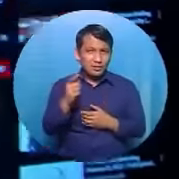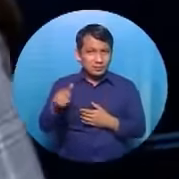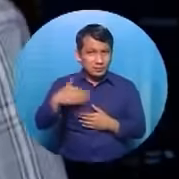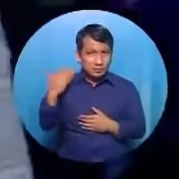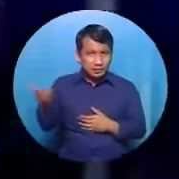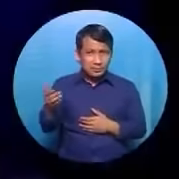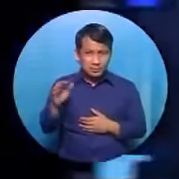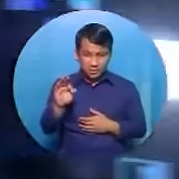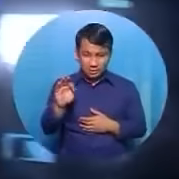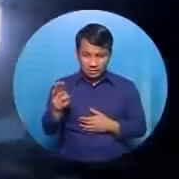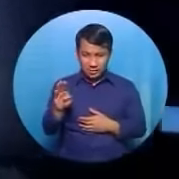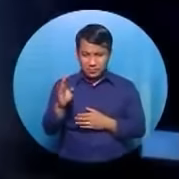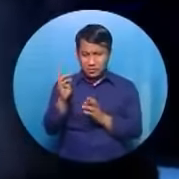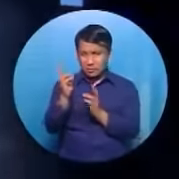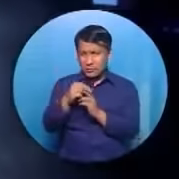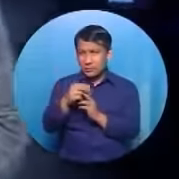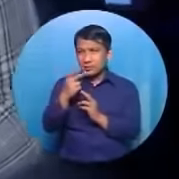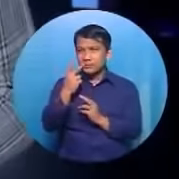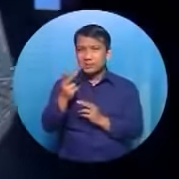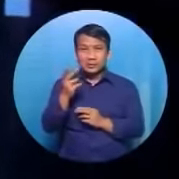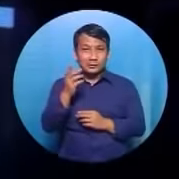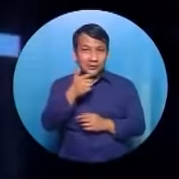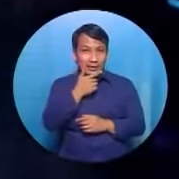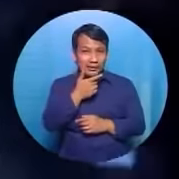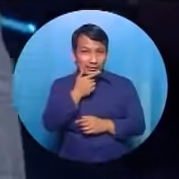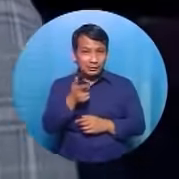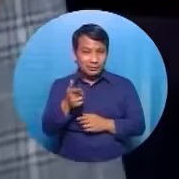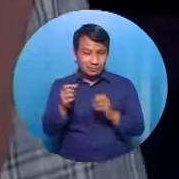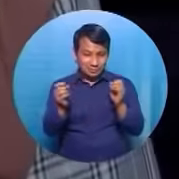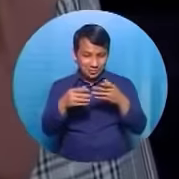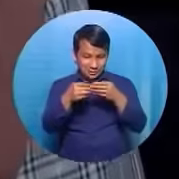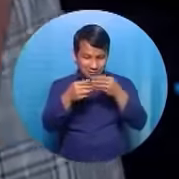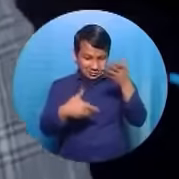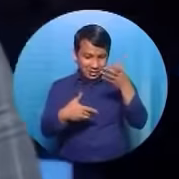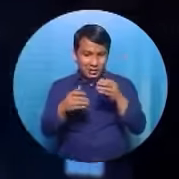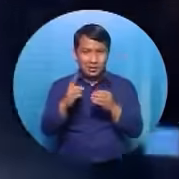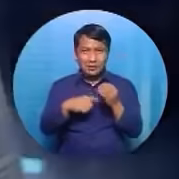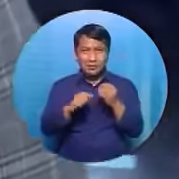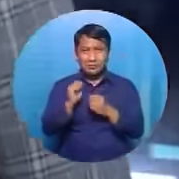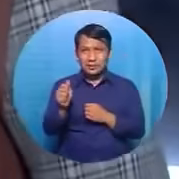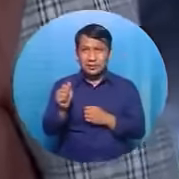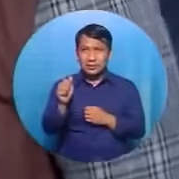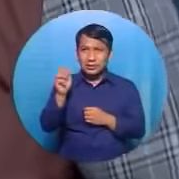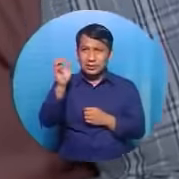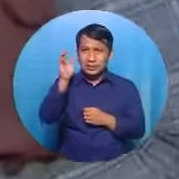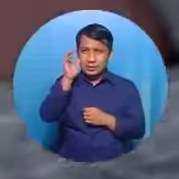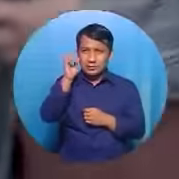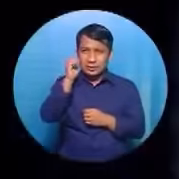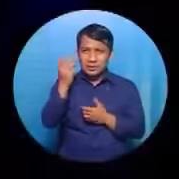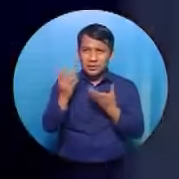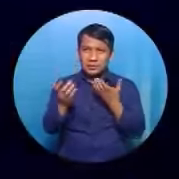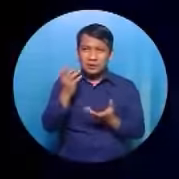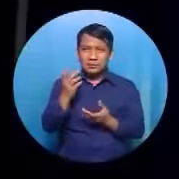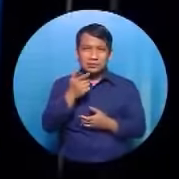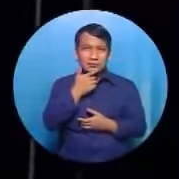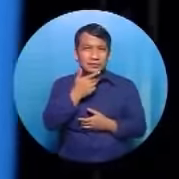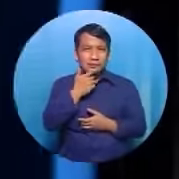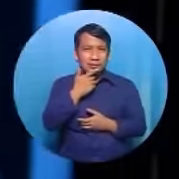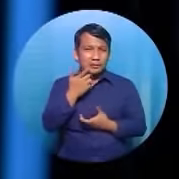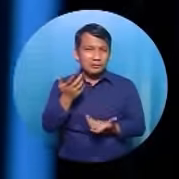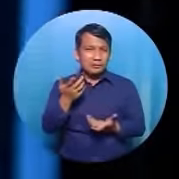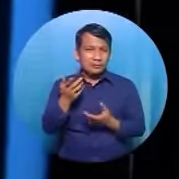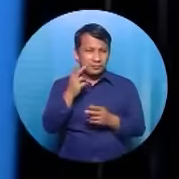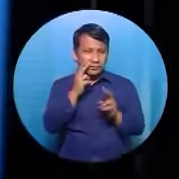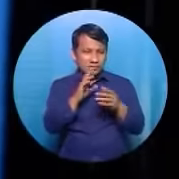sa Facebook ng konti dahil nakakatawa rin yung mga comments ng mga netizen natin. Si Camera May, sabi niya, nakakatawa talaga si ate